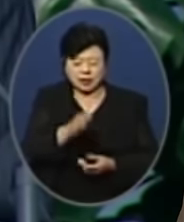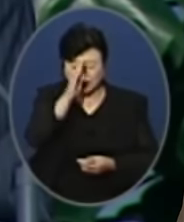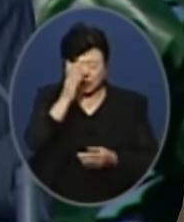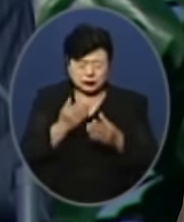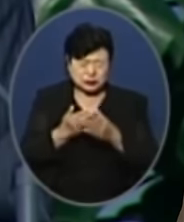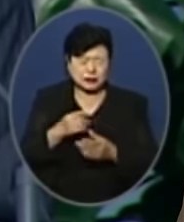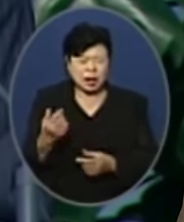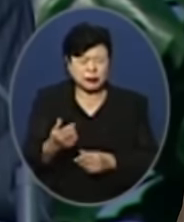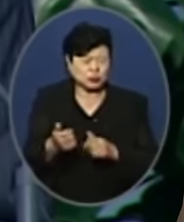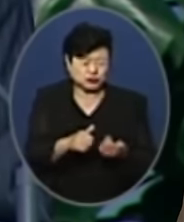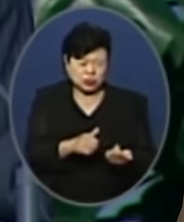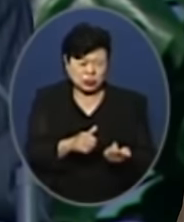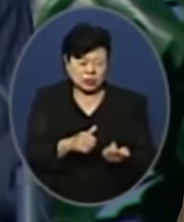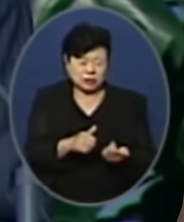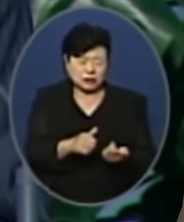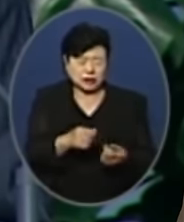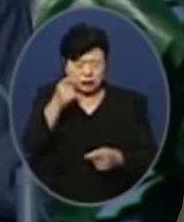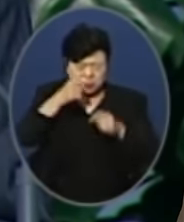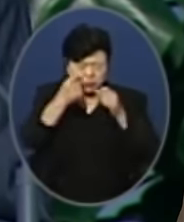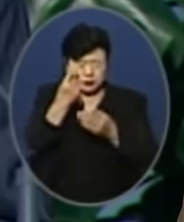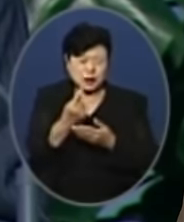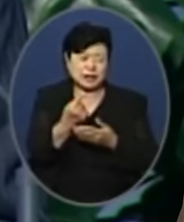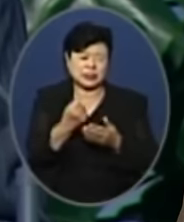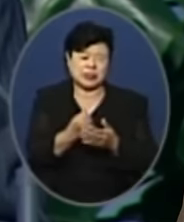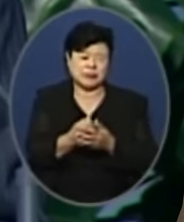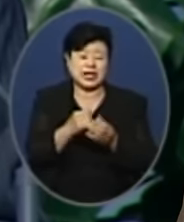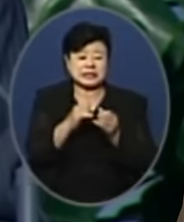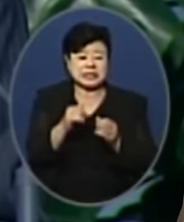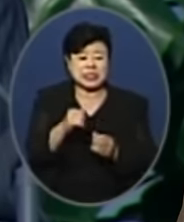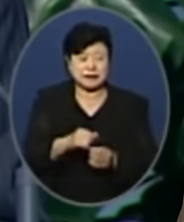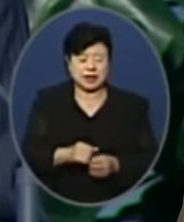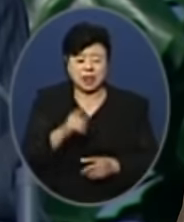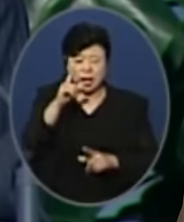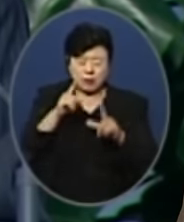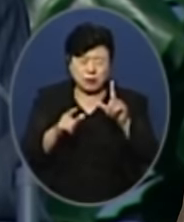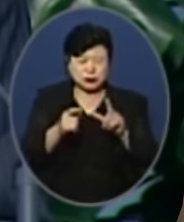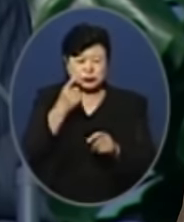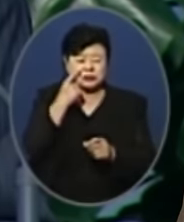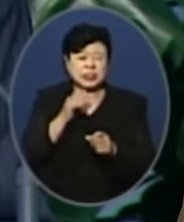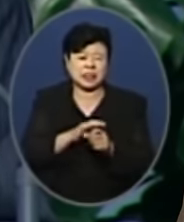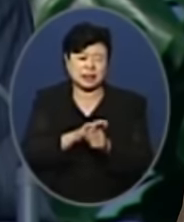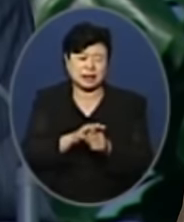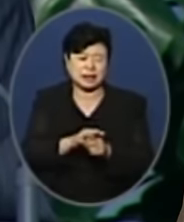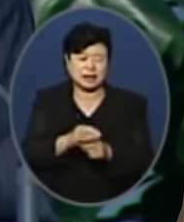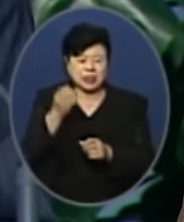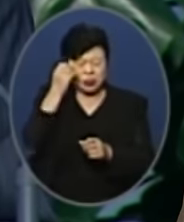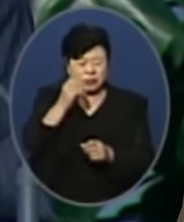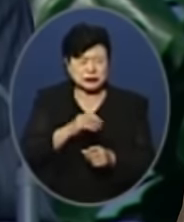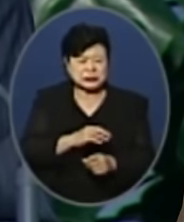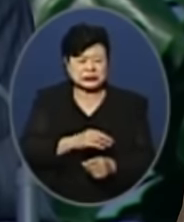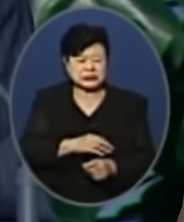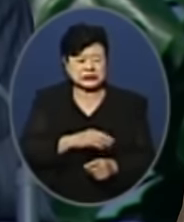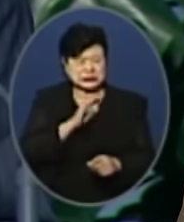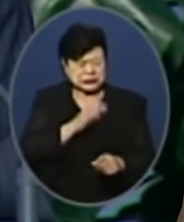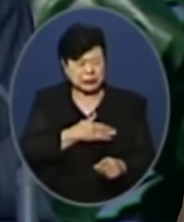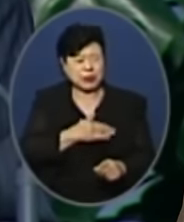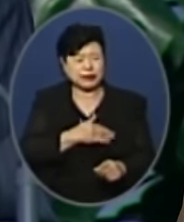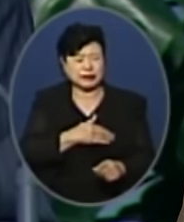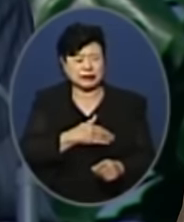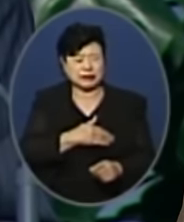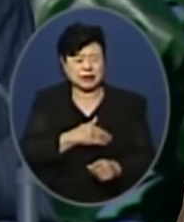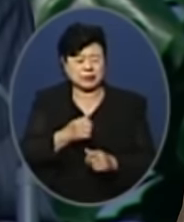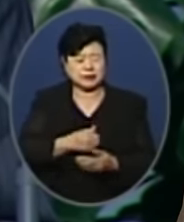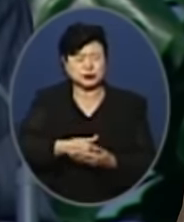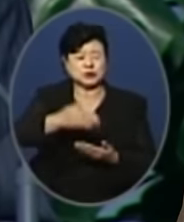병들어서 아프고 죽는 비극이 다가왔으니 인간의 몰골이 말이 아니었습니다. 영혼이 잘못되고 하나님께